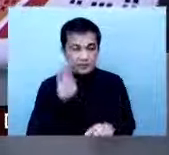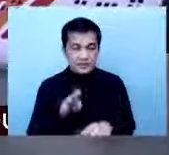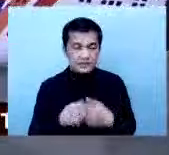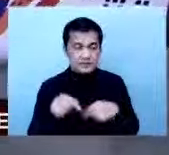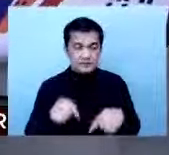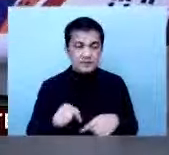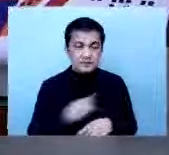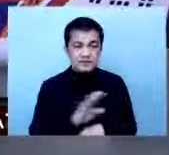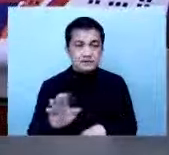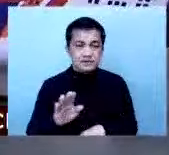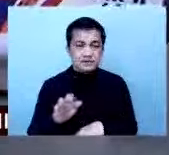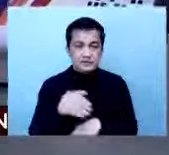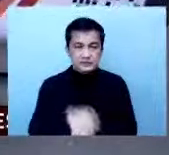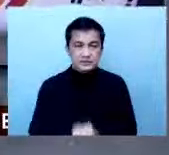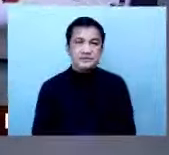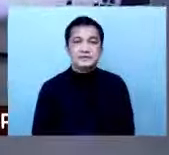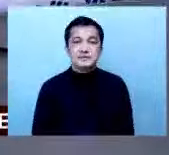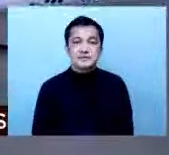sa frontline